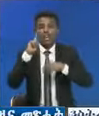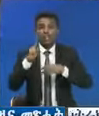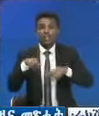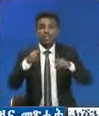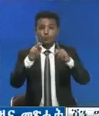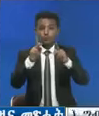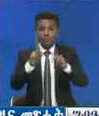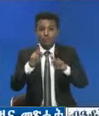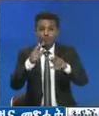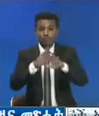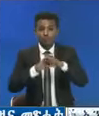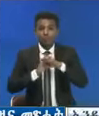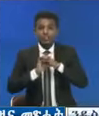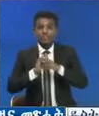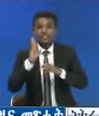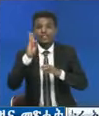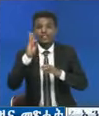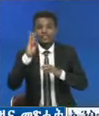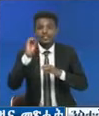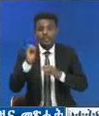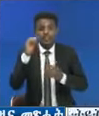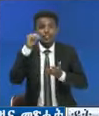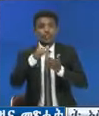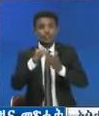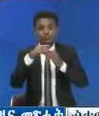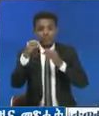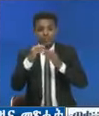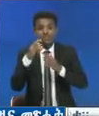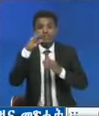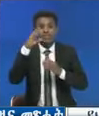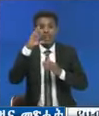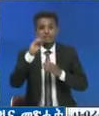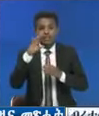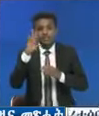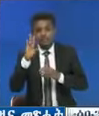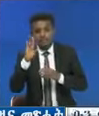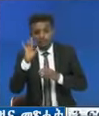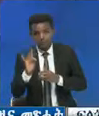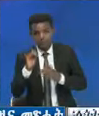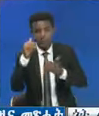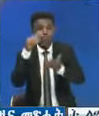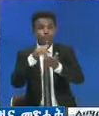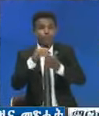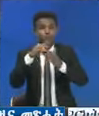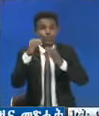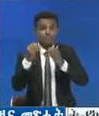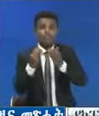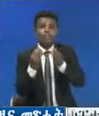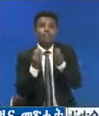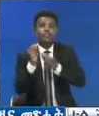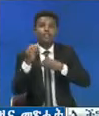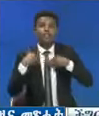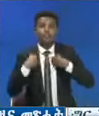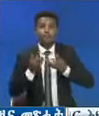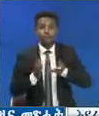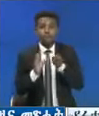ቡና ከነጀፈሉ ሽጦ እስከ 60000 ብር ድረስ እስከ 58000 ብር ድረስ እያገኘ ያለ አርሶ አደር ስላለ ቀጣይ